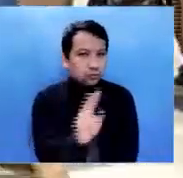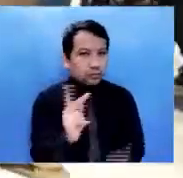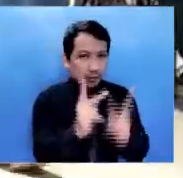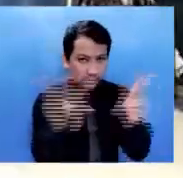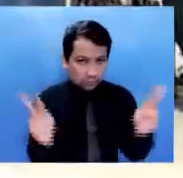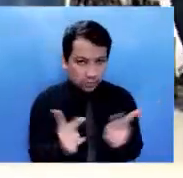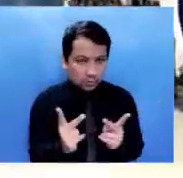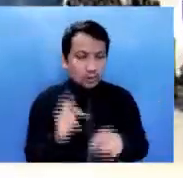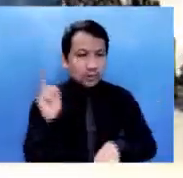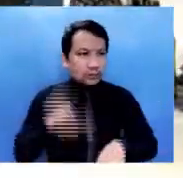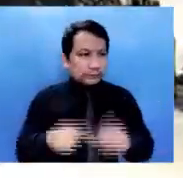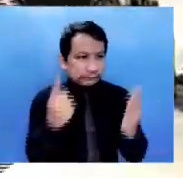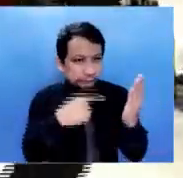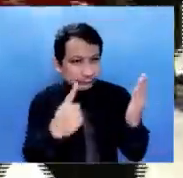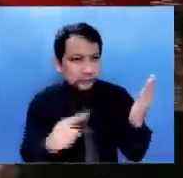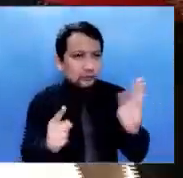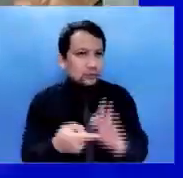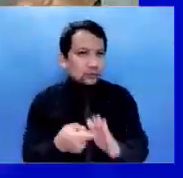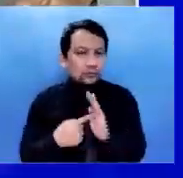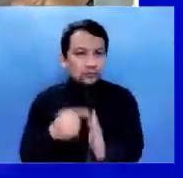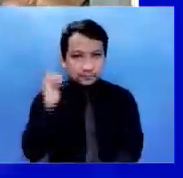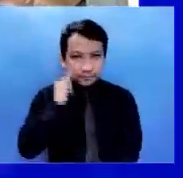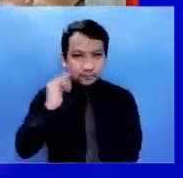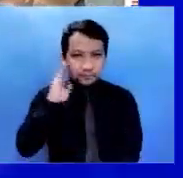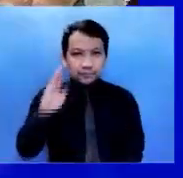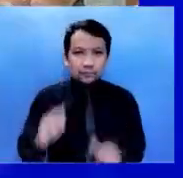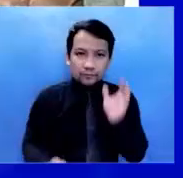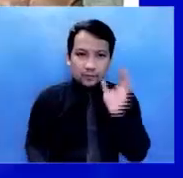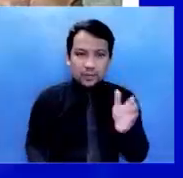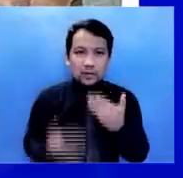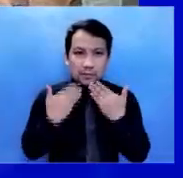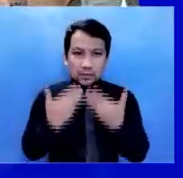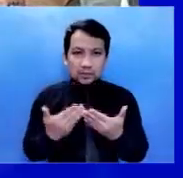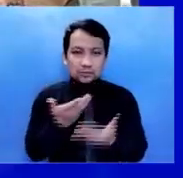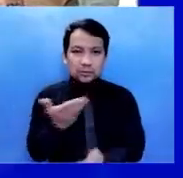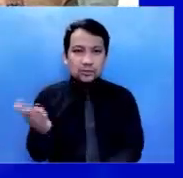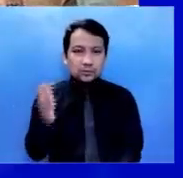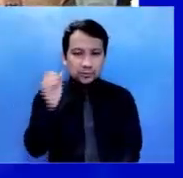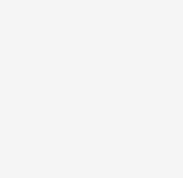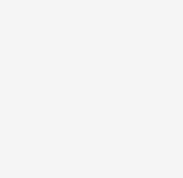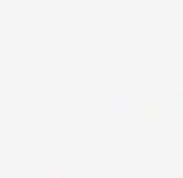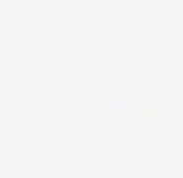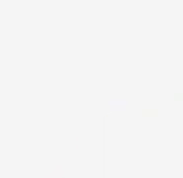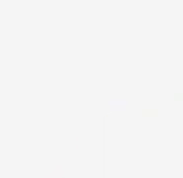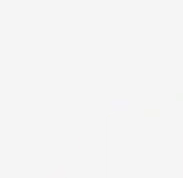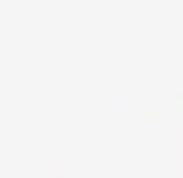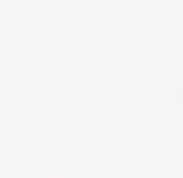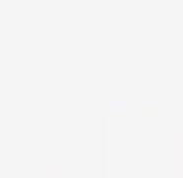iwas aberya. Julius, Cheryl. Maraming salamat, Shaila Francisco.